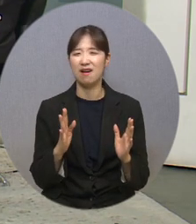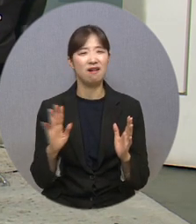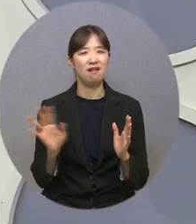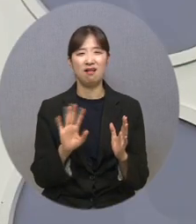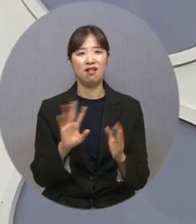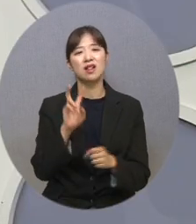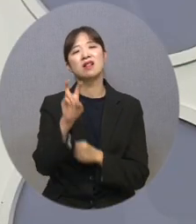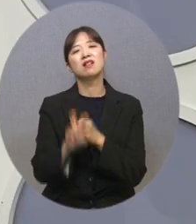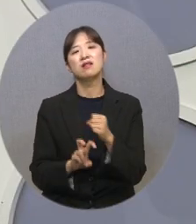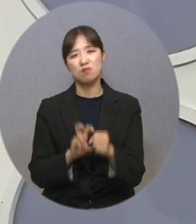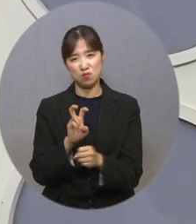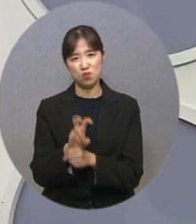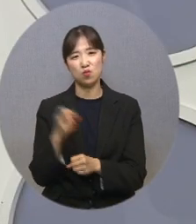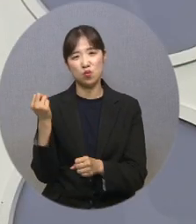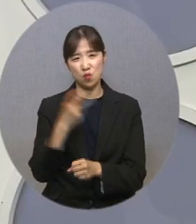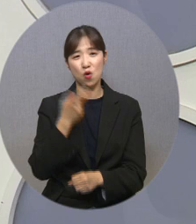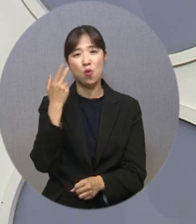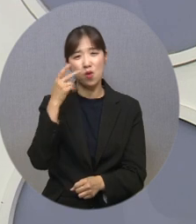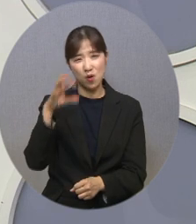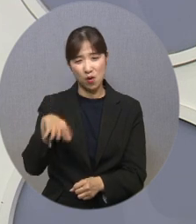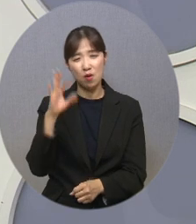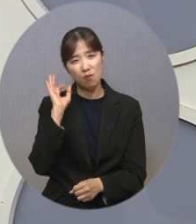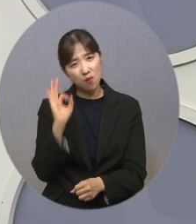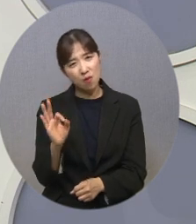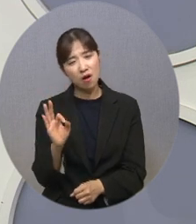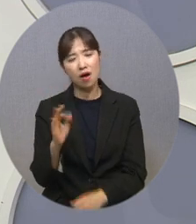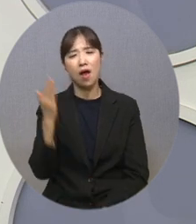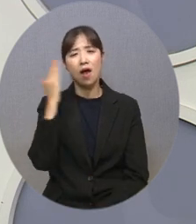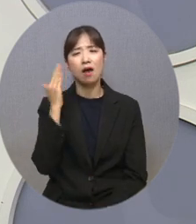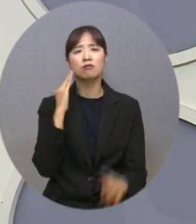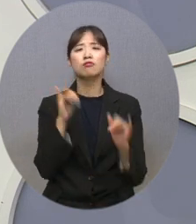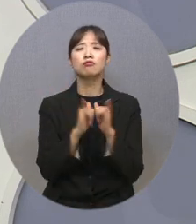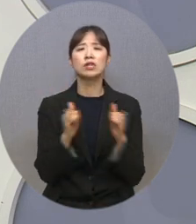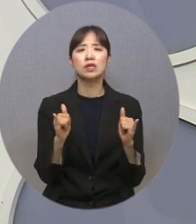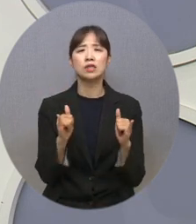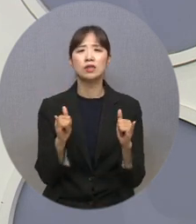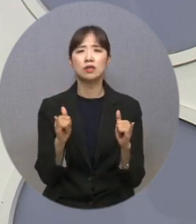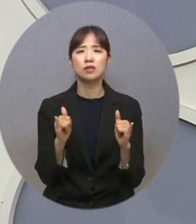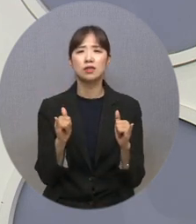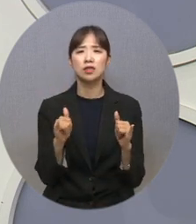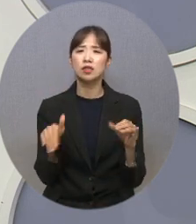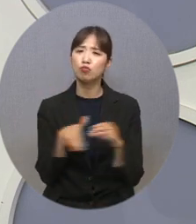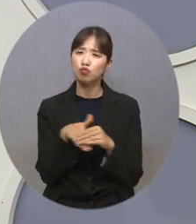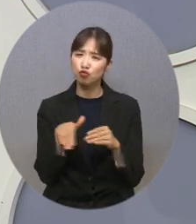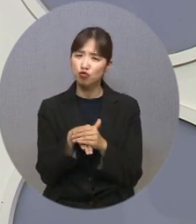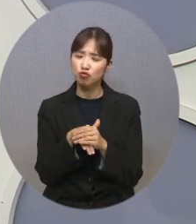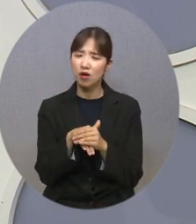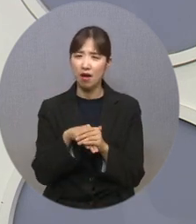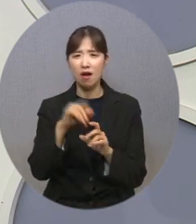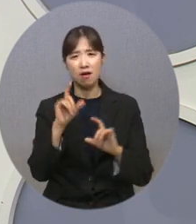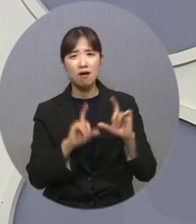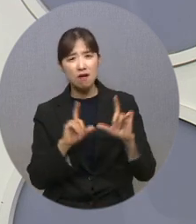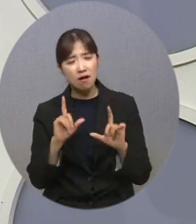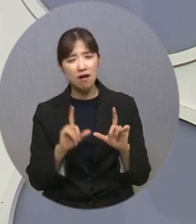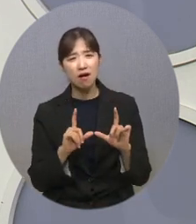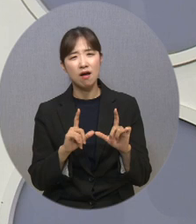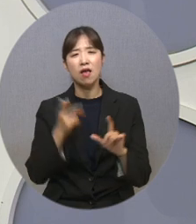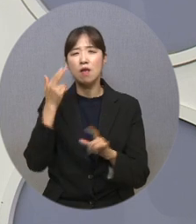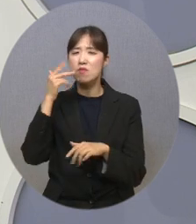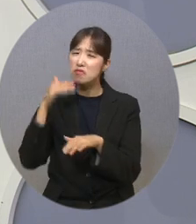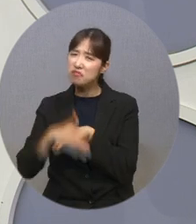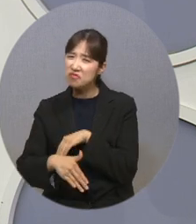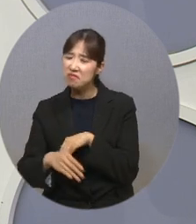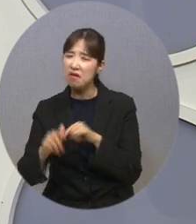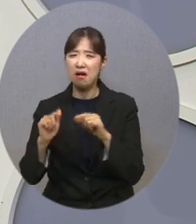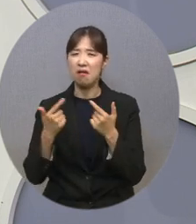한 20년. 또 미국에서 보니까 우리 한국인들은 그 문화 자체가 미국식도